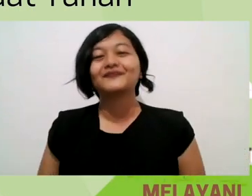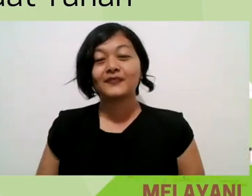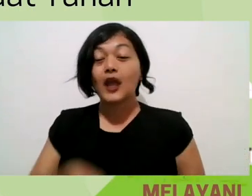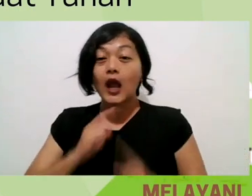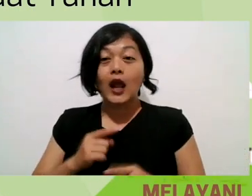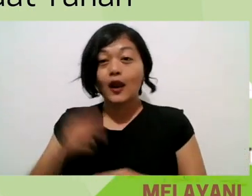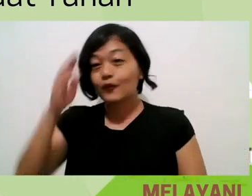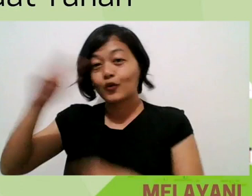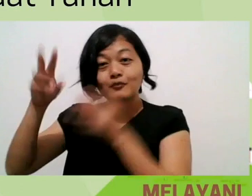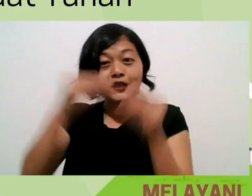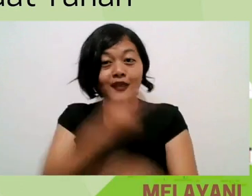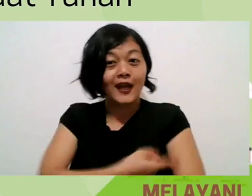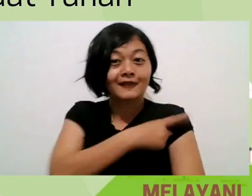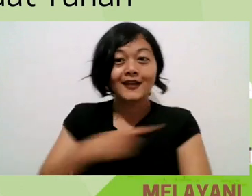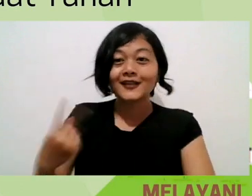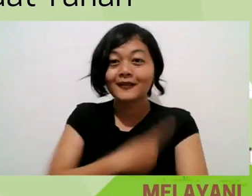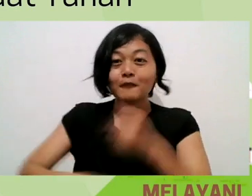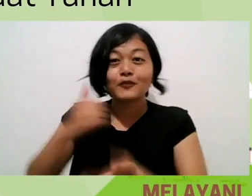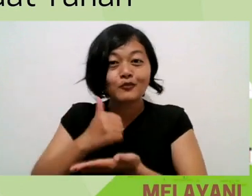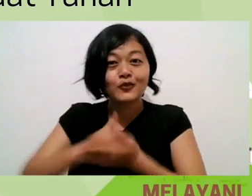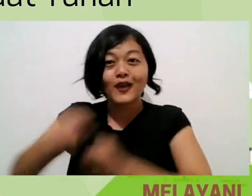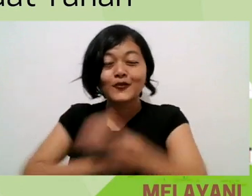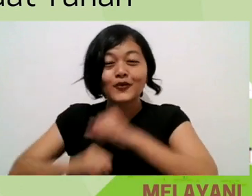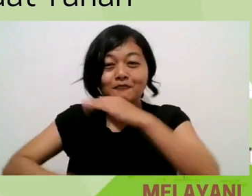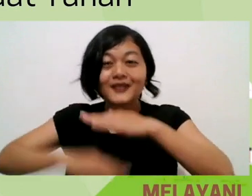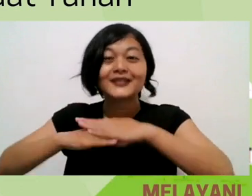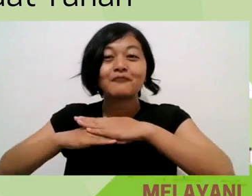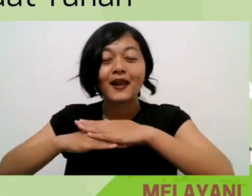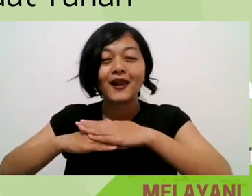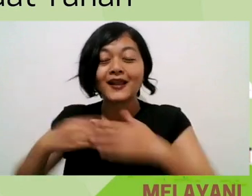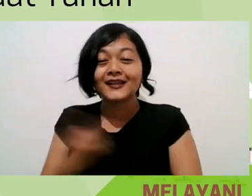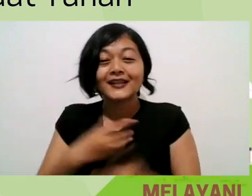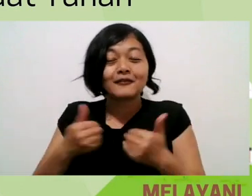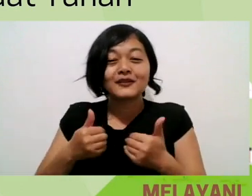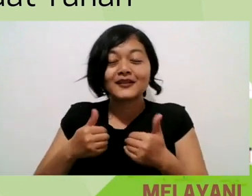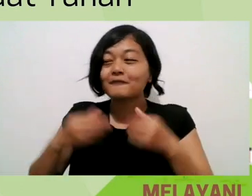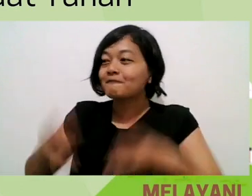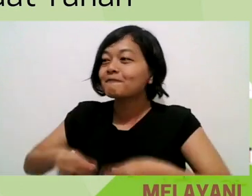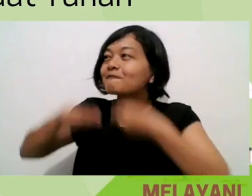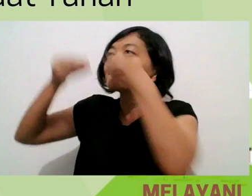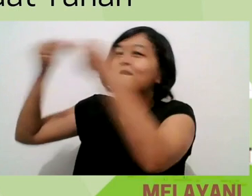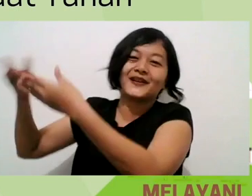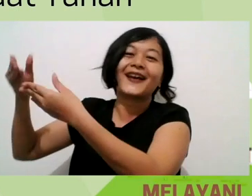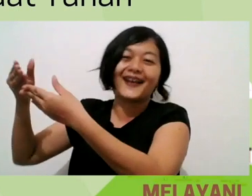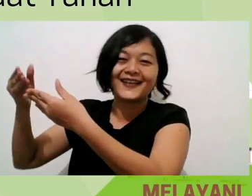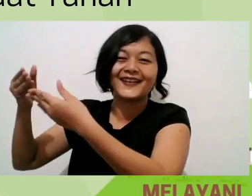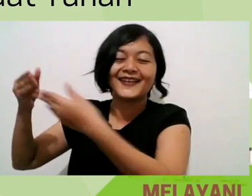memuliakan nama Tuhan. Mari alami kuasanya.